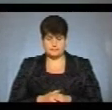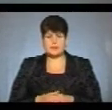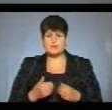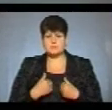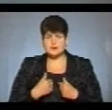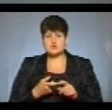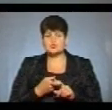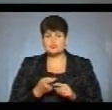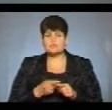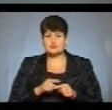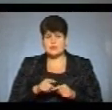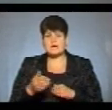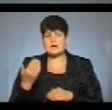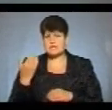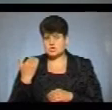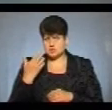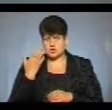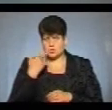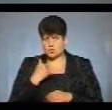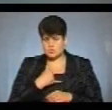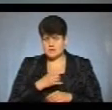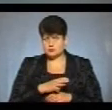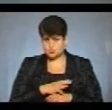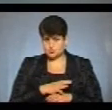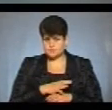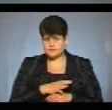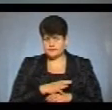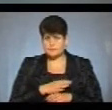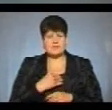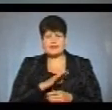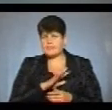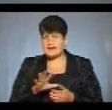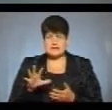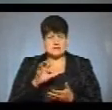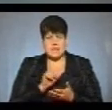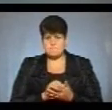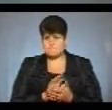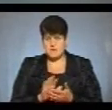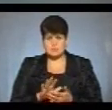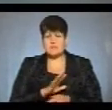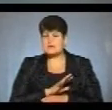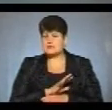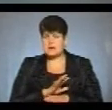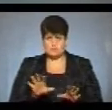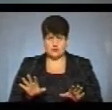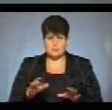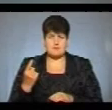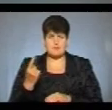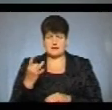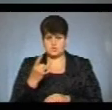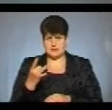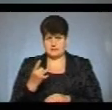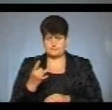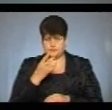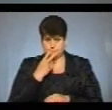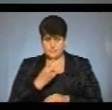стосовно цього. Раніше, коли в нас було, ми не займалися тоді і не було. От, наприклад, ми перший раз, бачите,